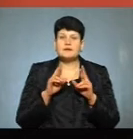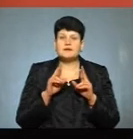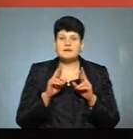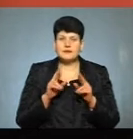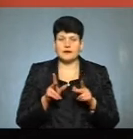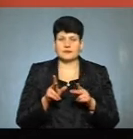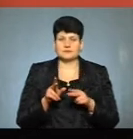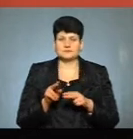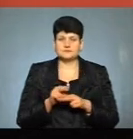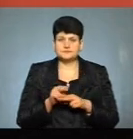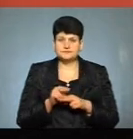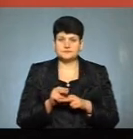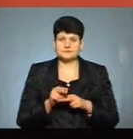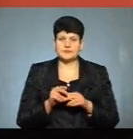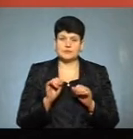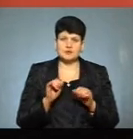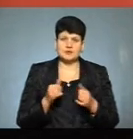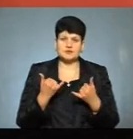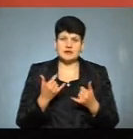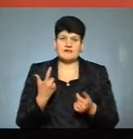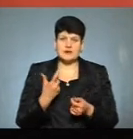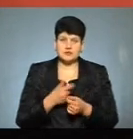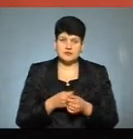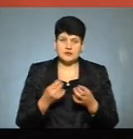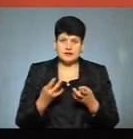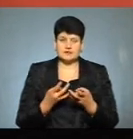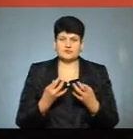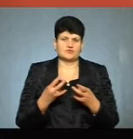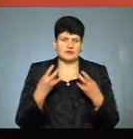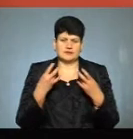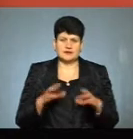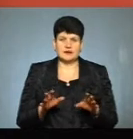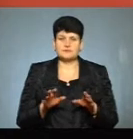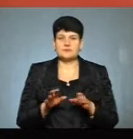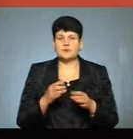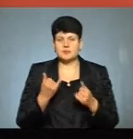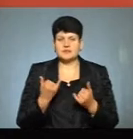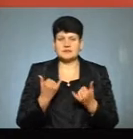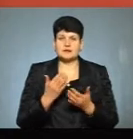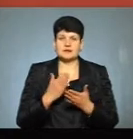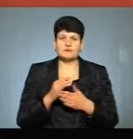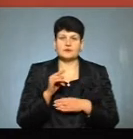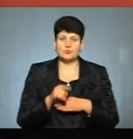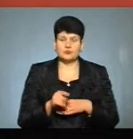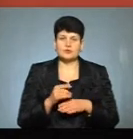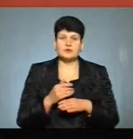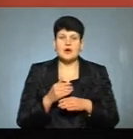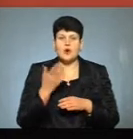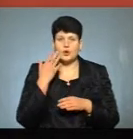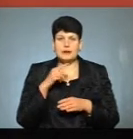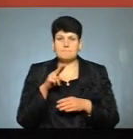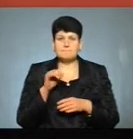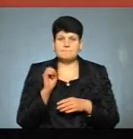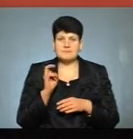Чи можливо зараз ще вакцинуватися, чи наразі вже немає сенсу, тому що ми перебуваємо на тому етапі, коли пік захворюваності, в